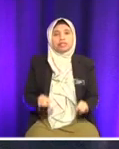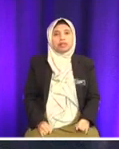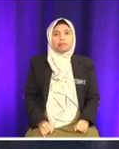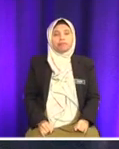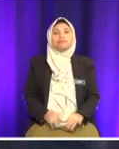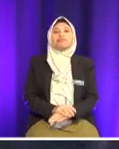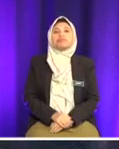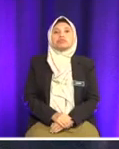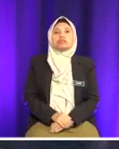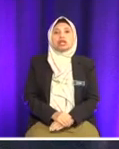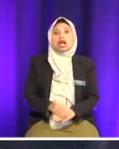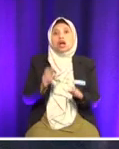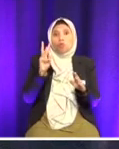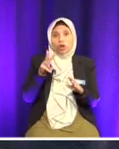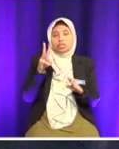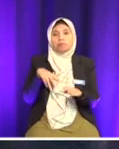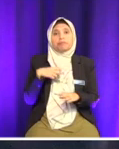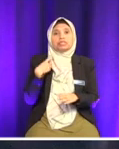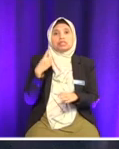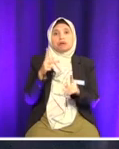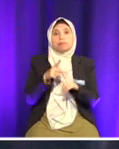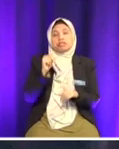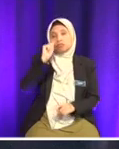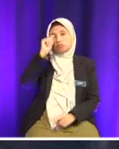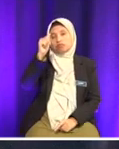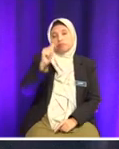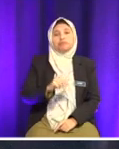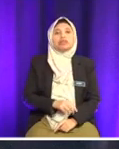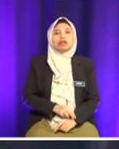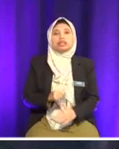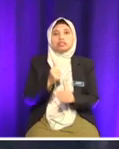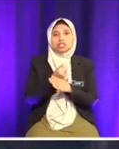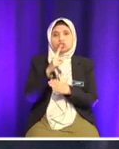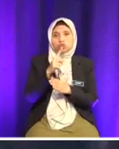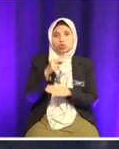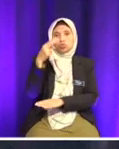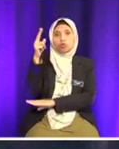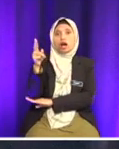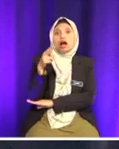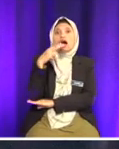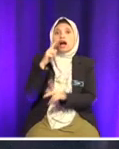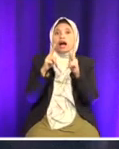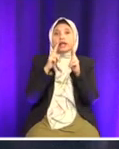itu merupakan kewajiban ya ada satu Hadis tolong